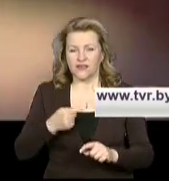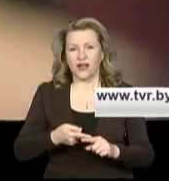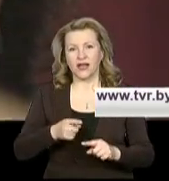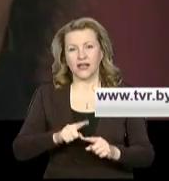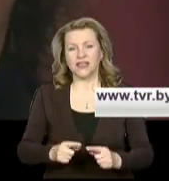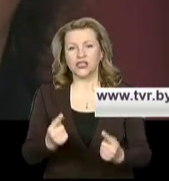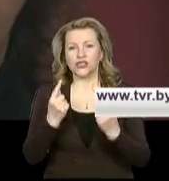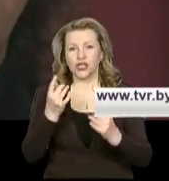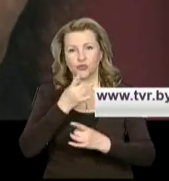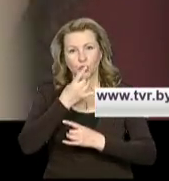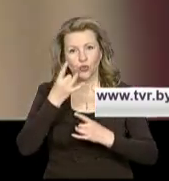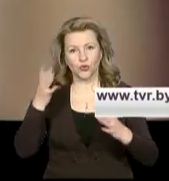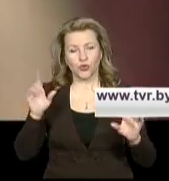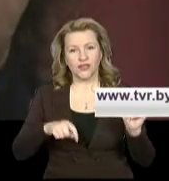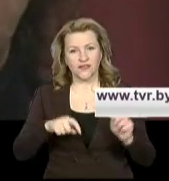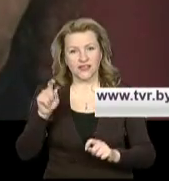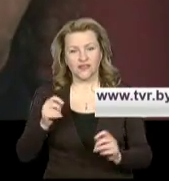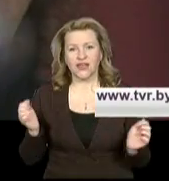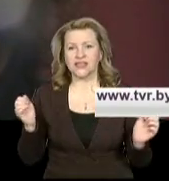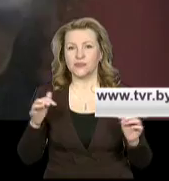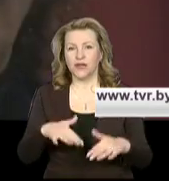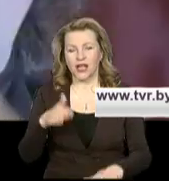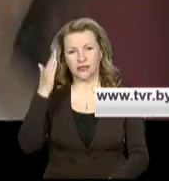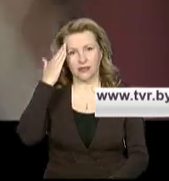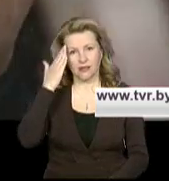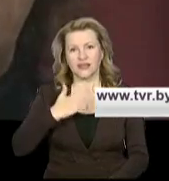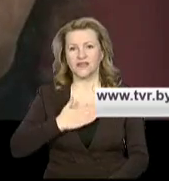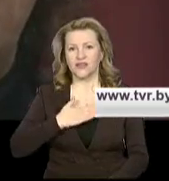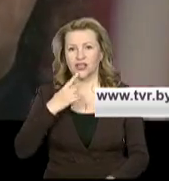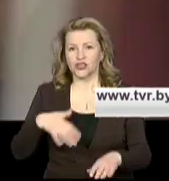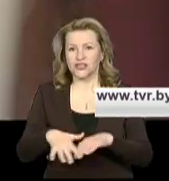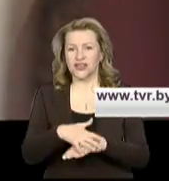Этот значимый культурный проект ежегодно собирает таланты в нашей стране со всего мира.